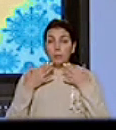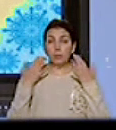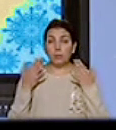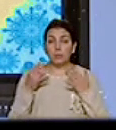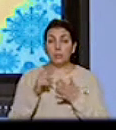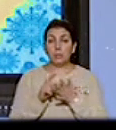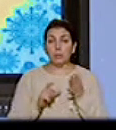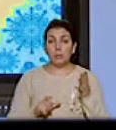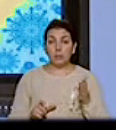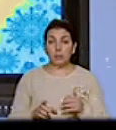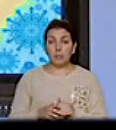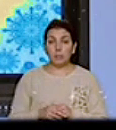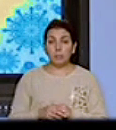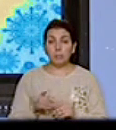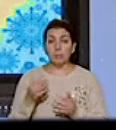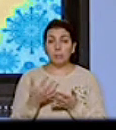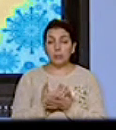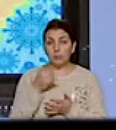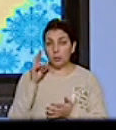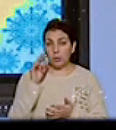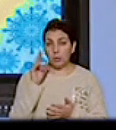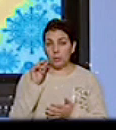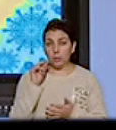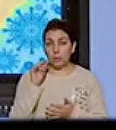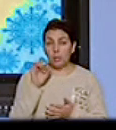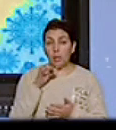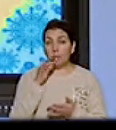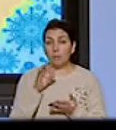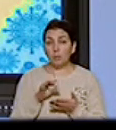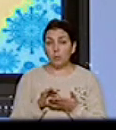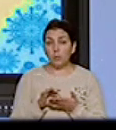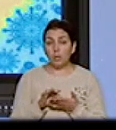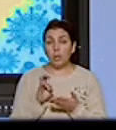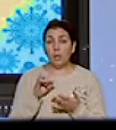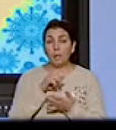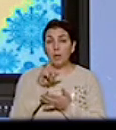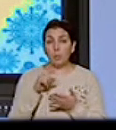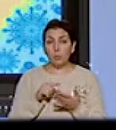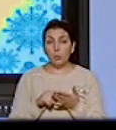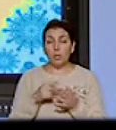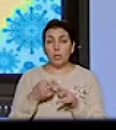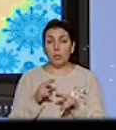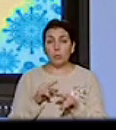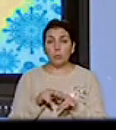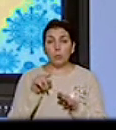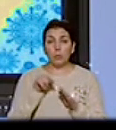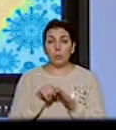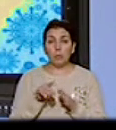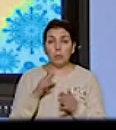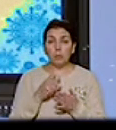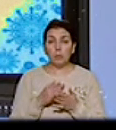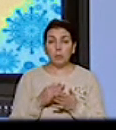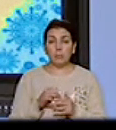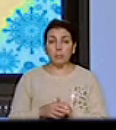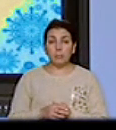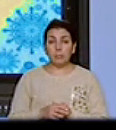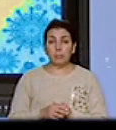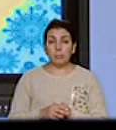Прочитайте стихотворение, найдите числительные, отвечающие на вопросы, который на